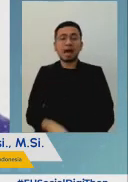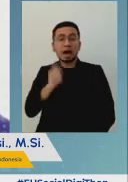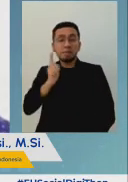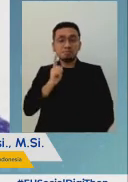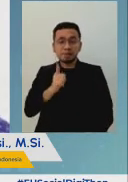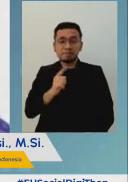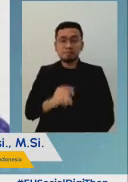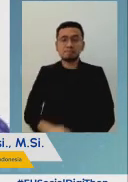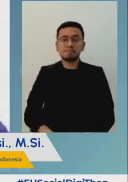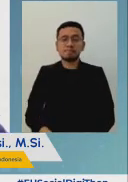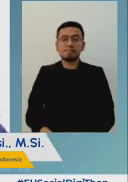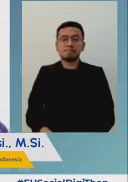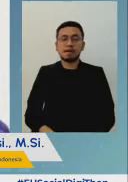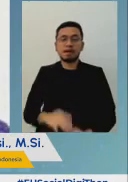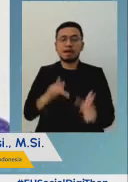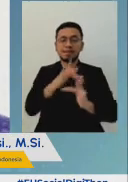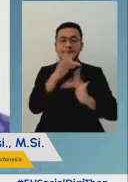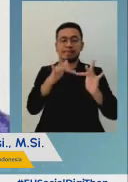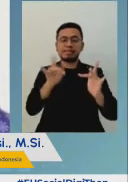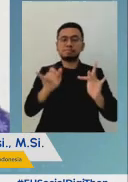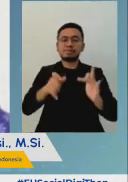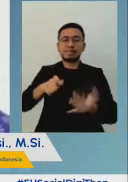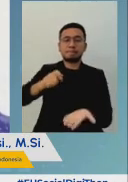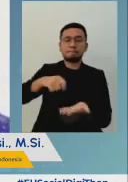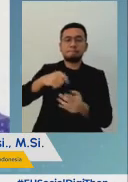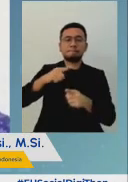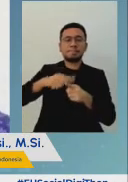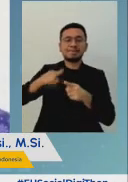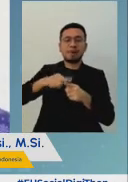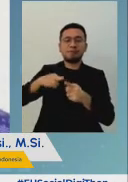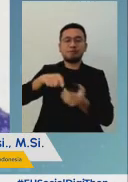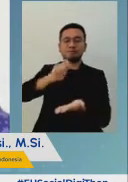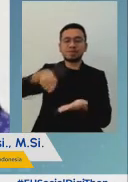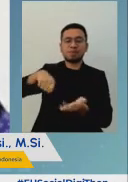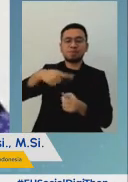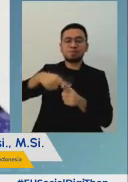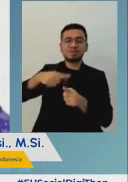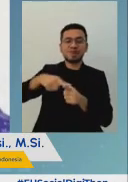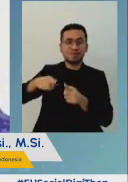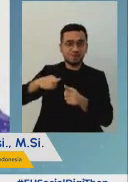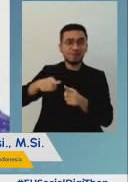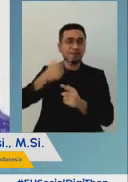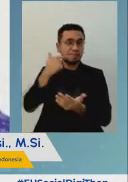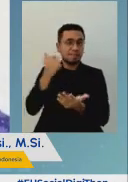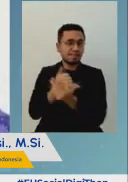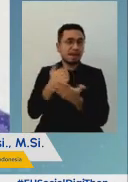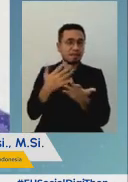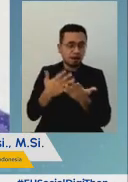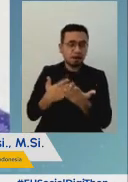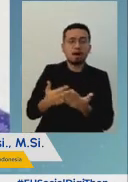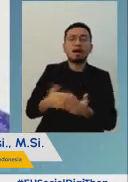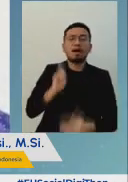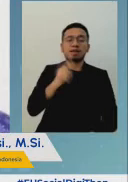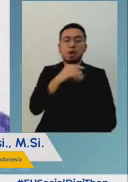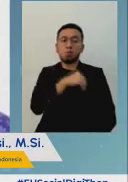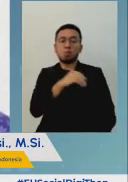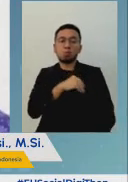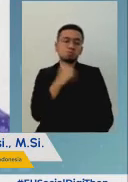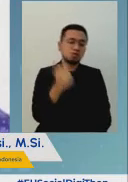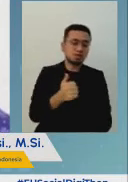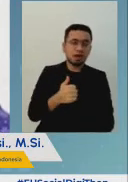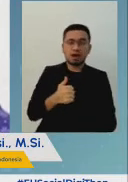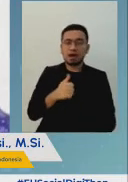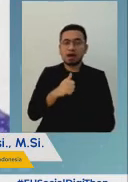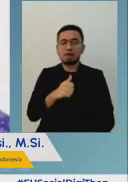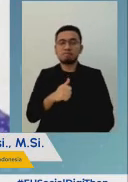ya kayak pisau, ya. Kita bisa mendapatkan keuntungan kok kalau kita cerdas dalam menggunakannya. Jadi daripada